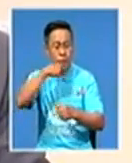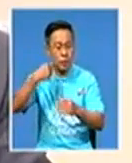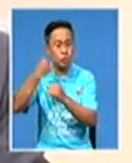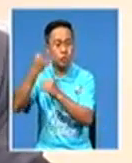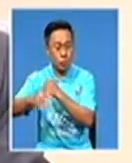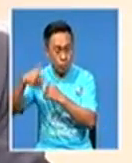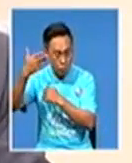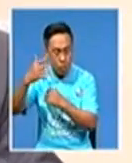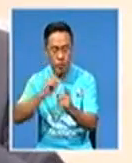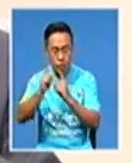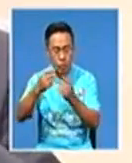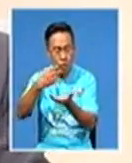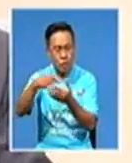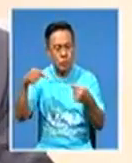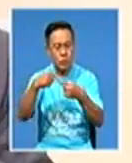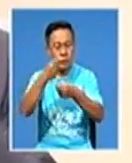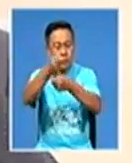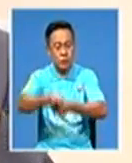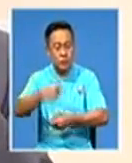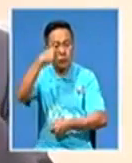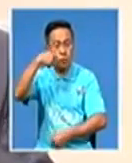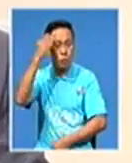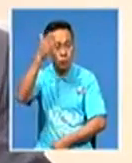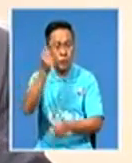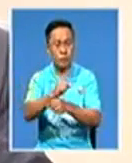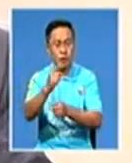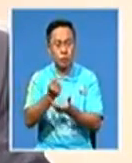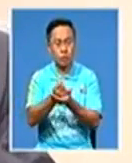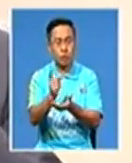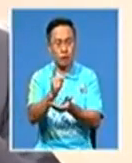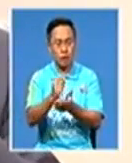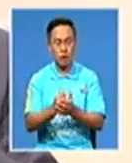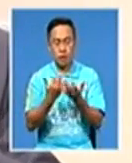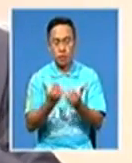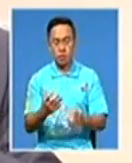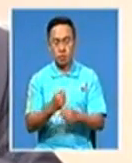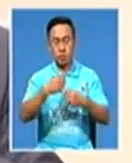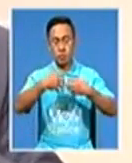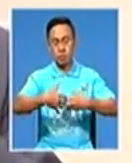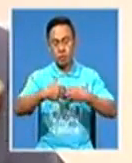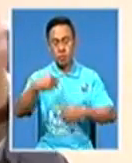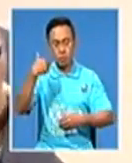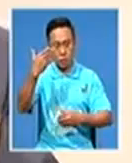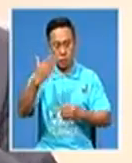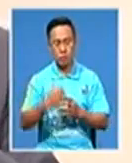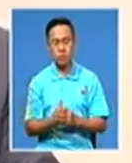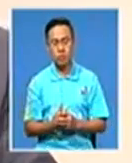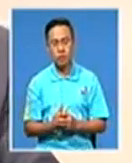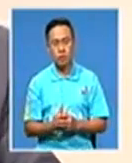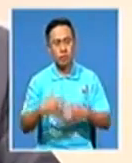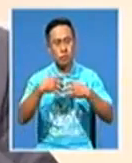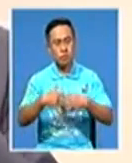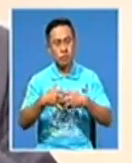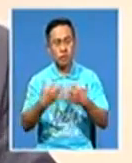บไปก่อนผมจะมาสรุปให้ฟังให้เห็นภาพชัดเจนว่าเราทำอะไรบ้างช่วยอะไรไปบ้างนะแต่อยากให้จบซะก่อนแต่ในเรื่องอุตสาหกรรม